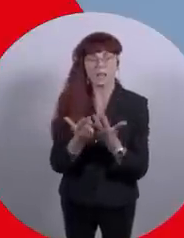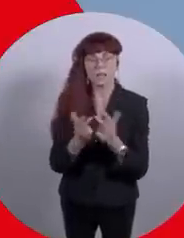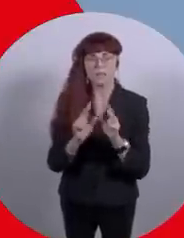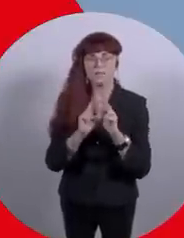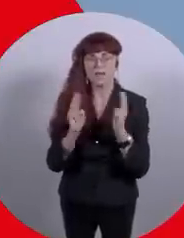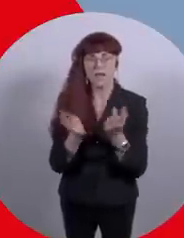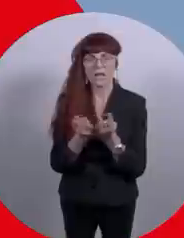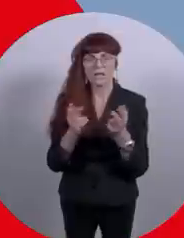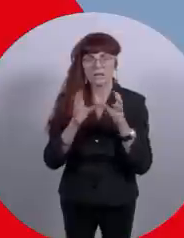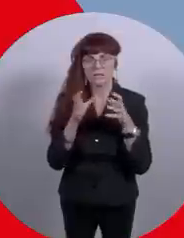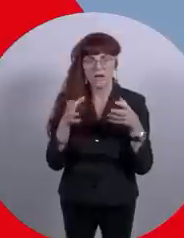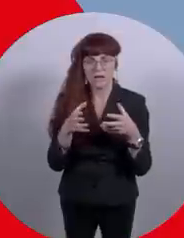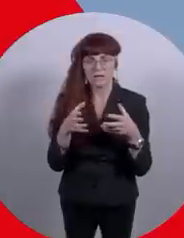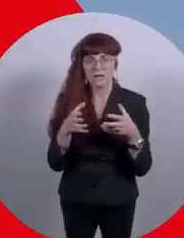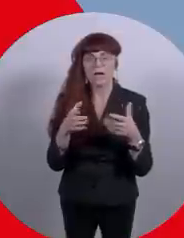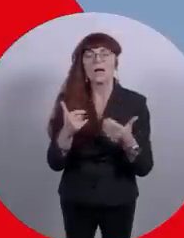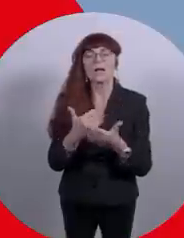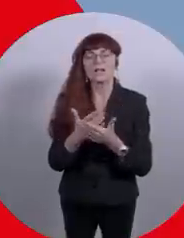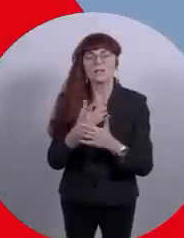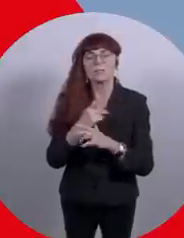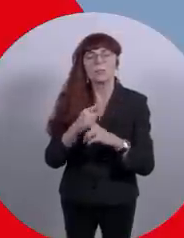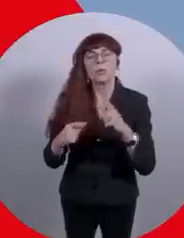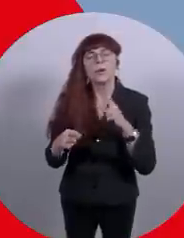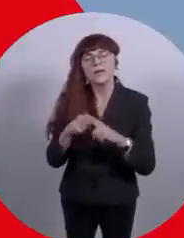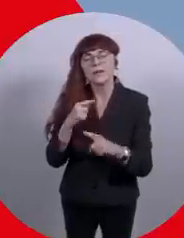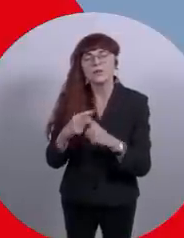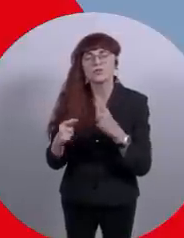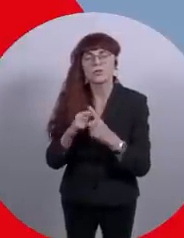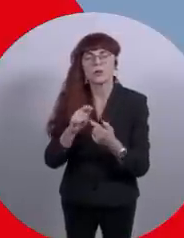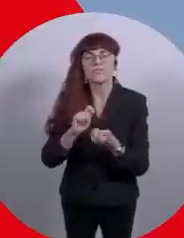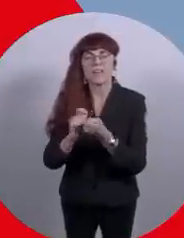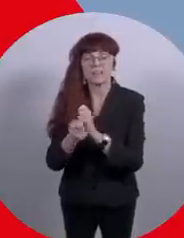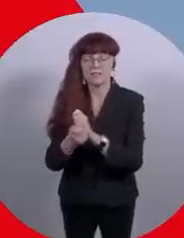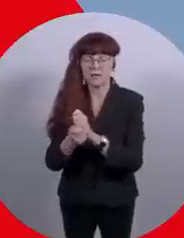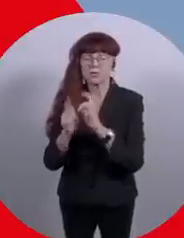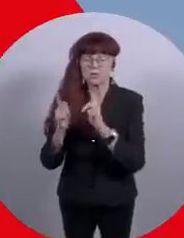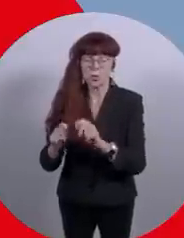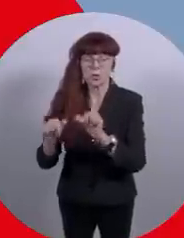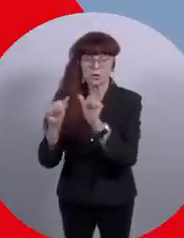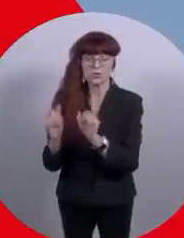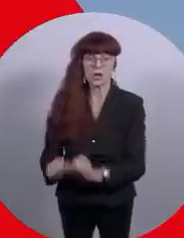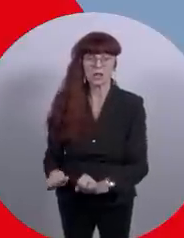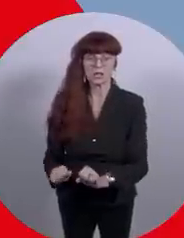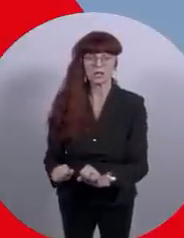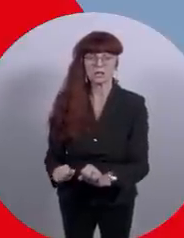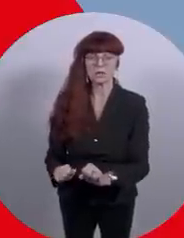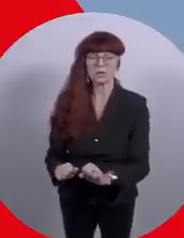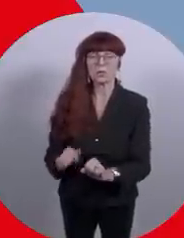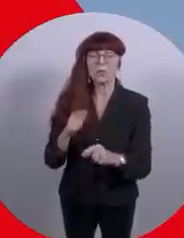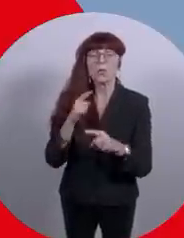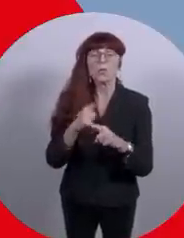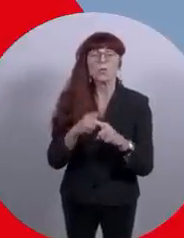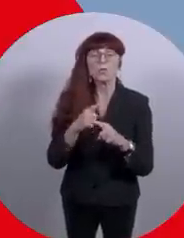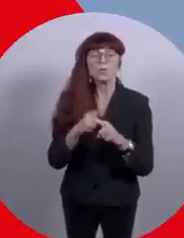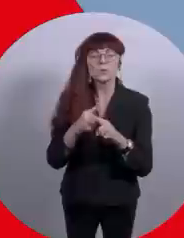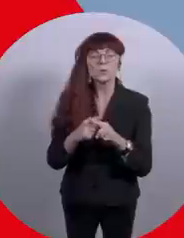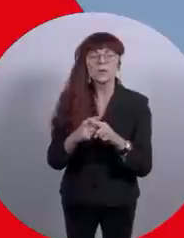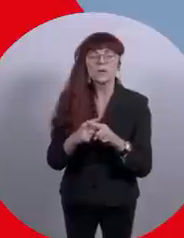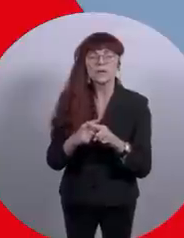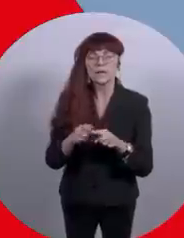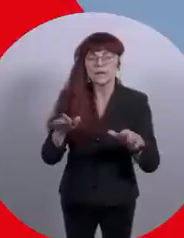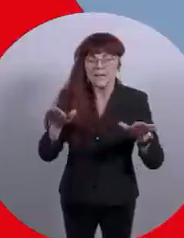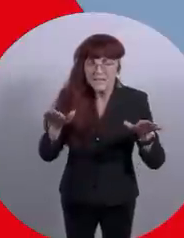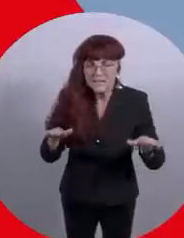gestalten wir diese politische Wende und bringen wir die islamische